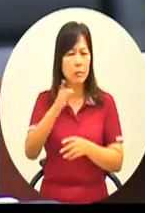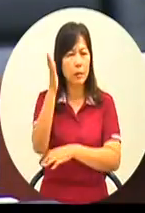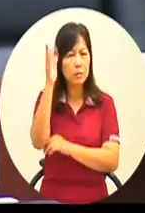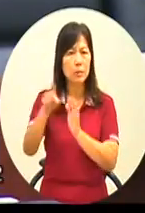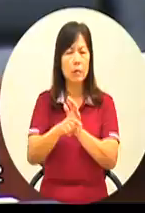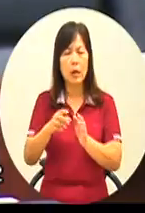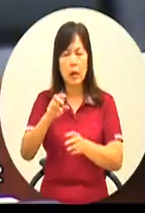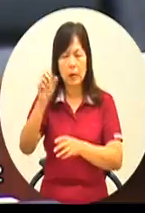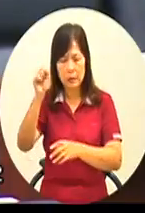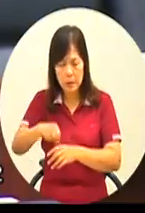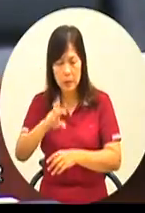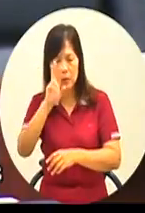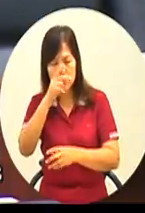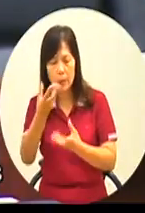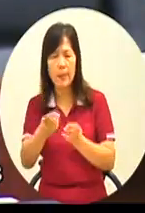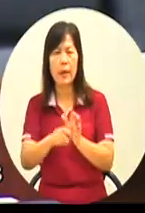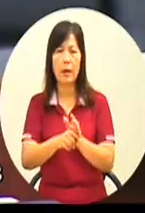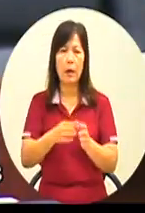认错，不认赔，